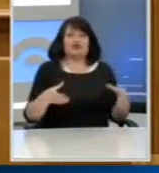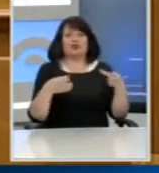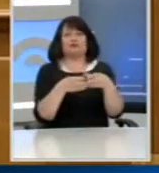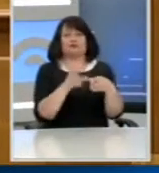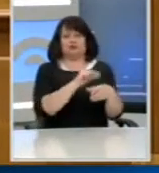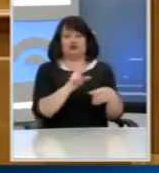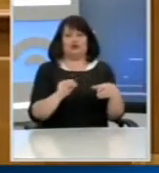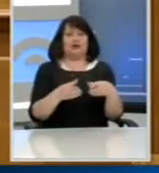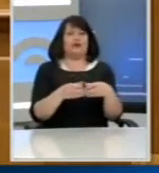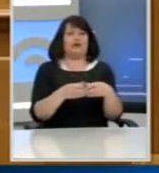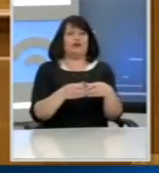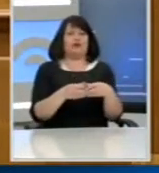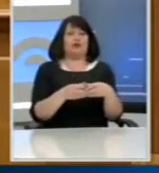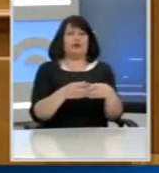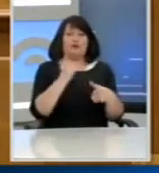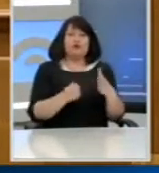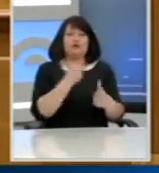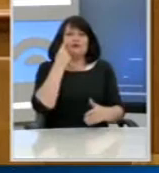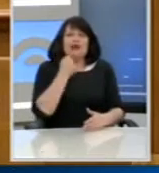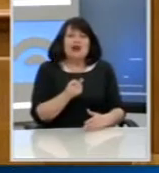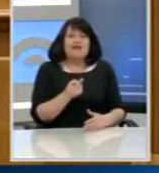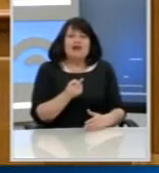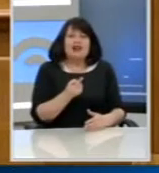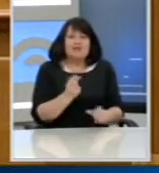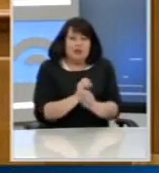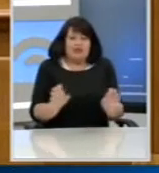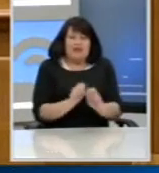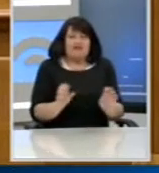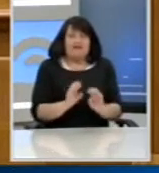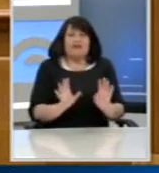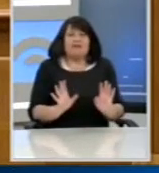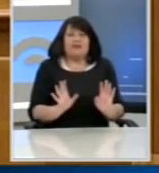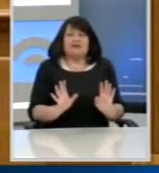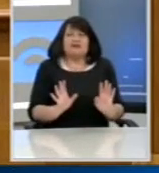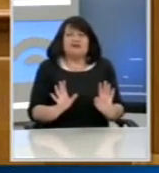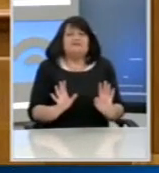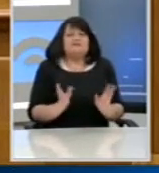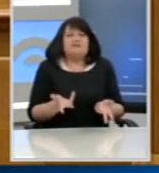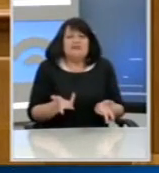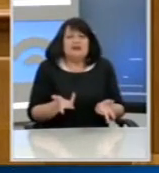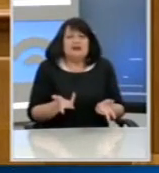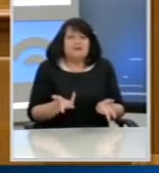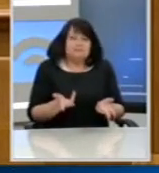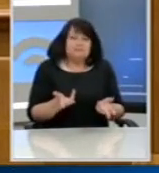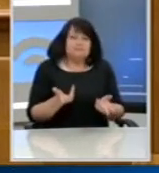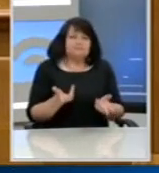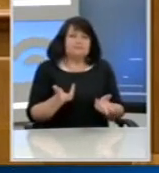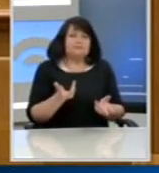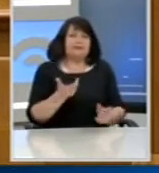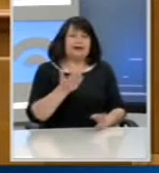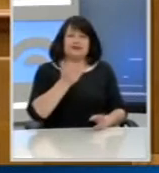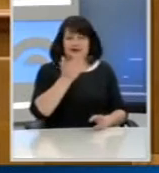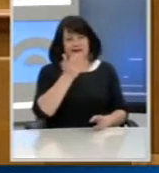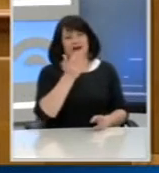αυτό. Πρώτη φορά βλέπω promotion από τη μεριά της αξιωματικής αντιπολιτεύσεως μέσω των κοινωνικών